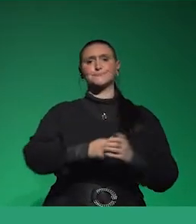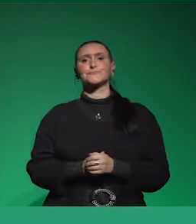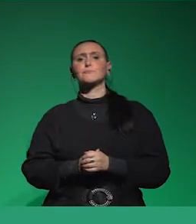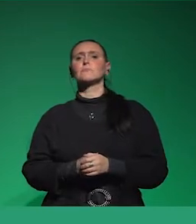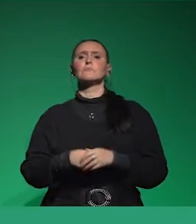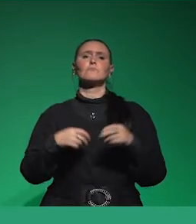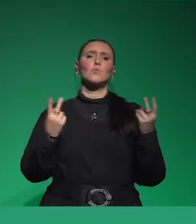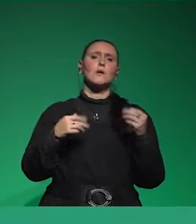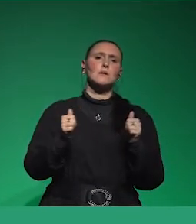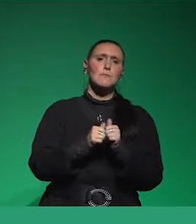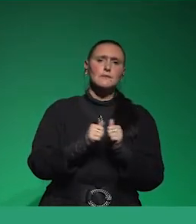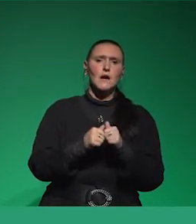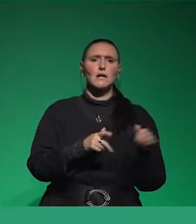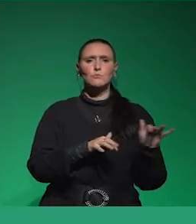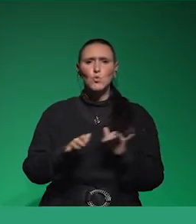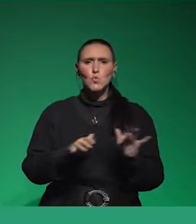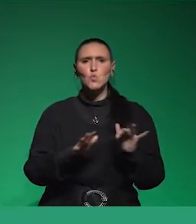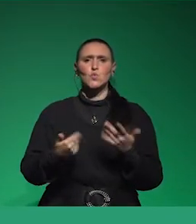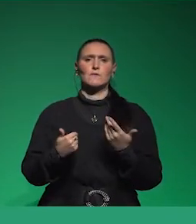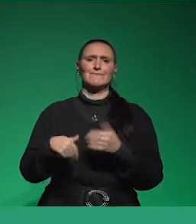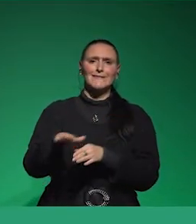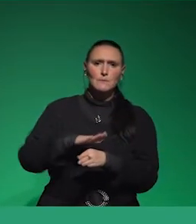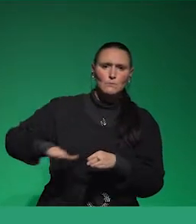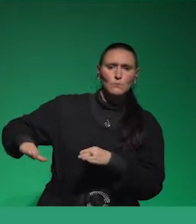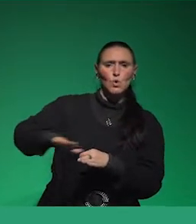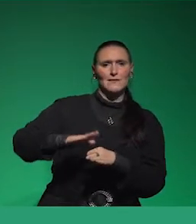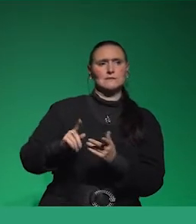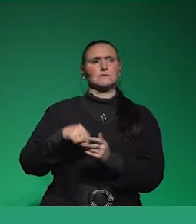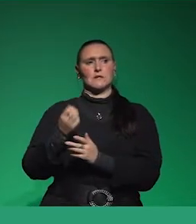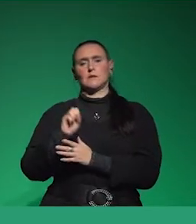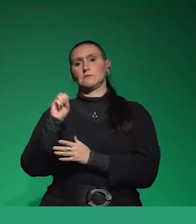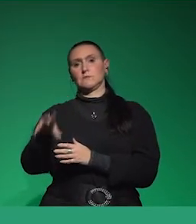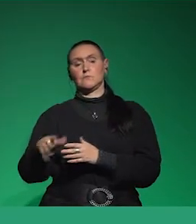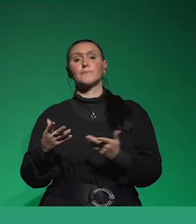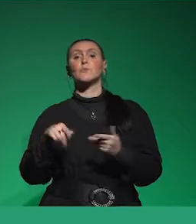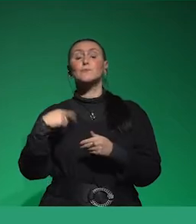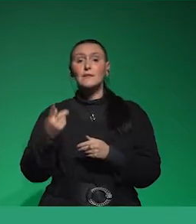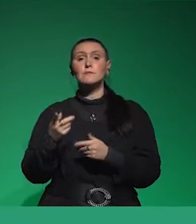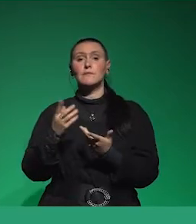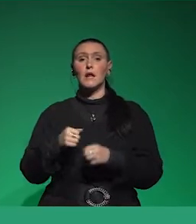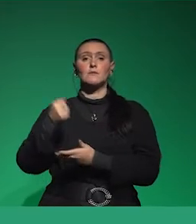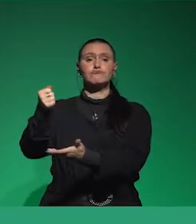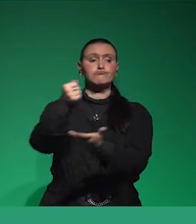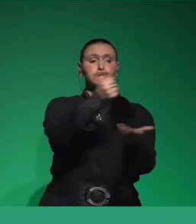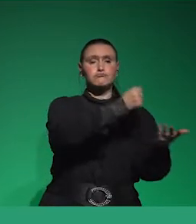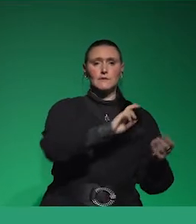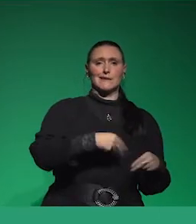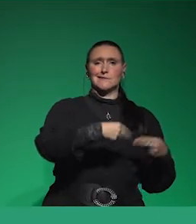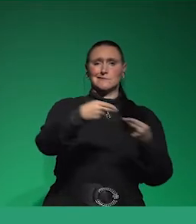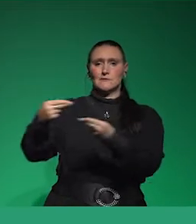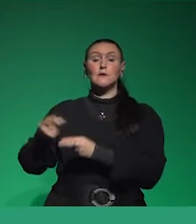Partnerbüros in den Provinzen, und diese pflanzen sie dann in die Wälder ein. Es ist aber sehr,